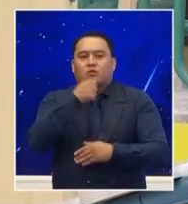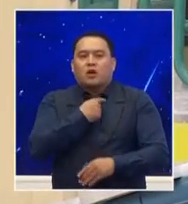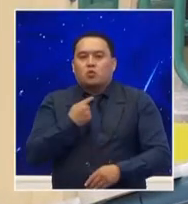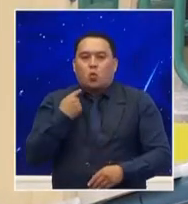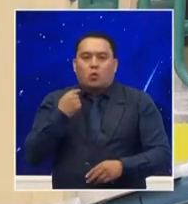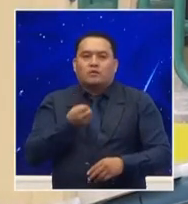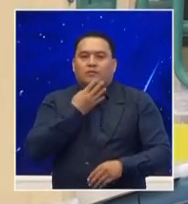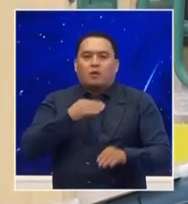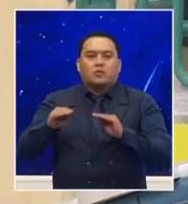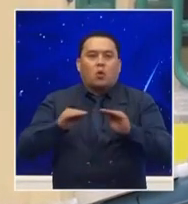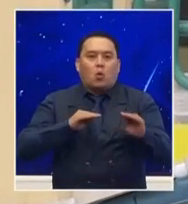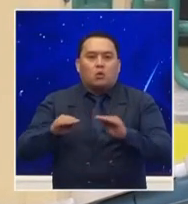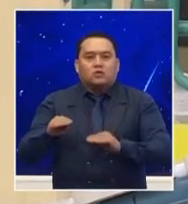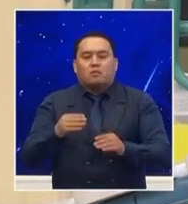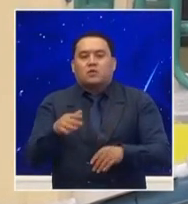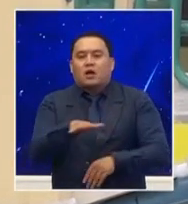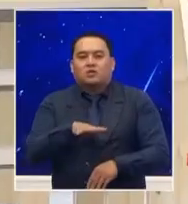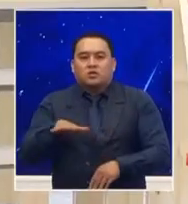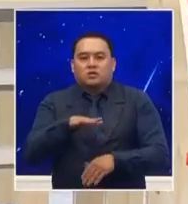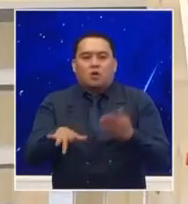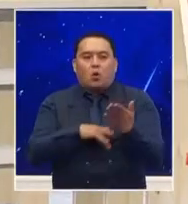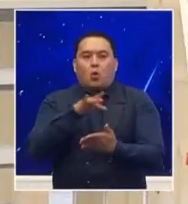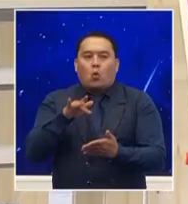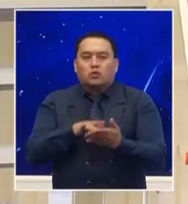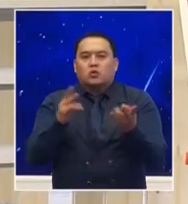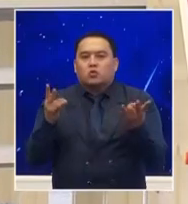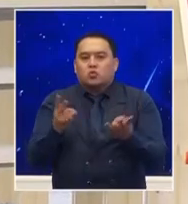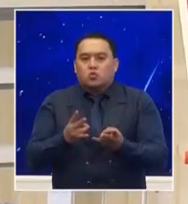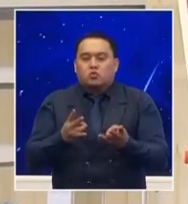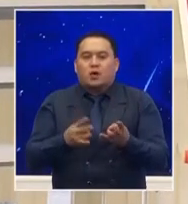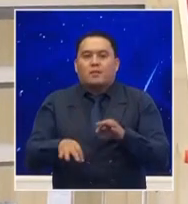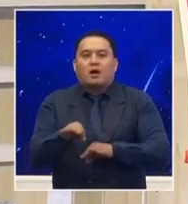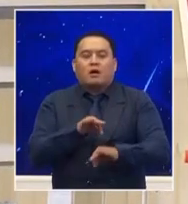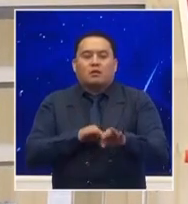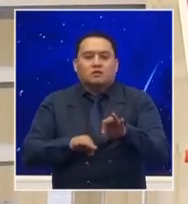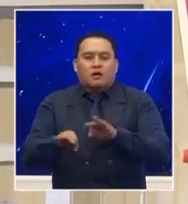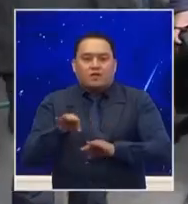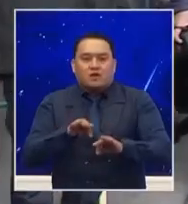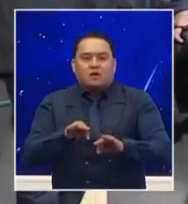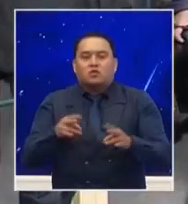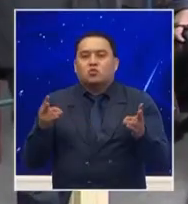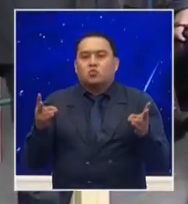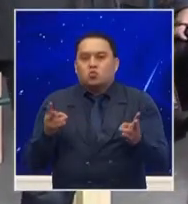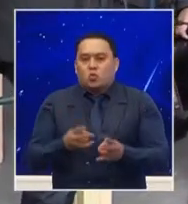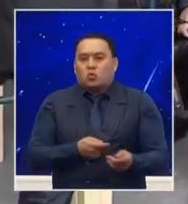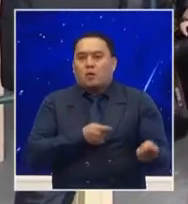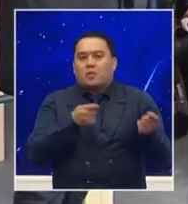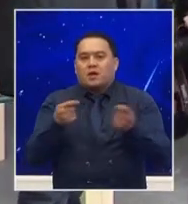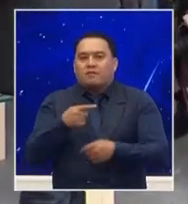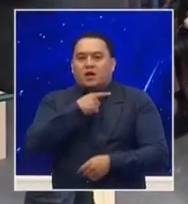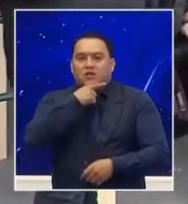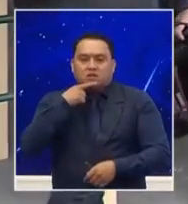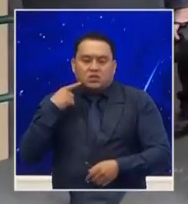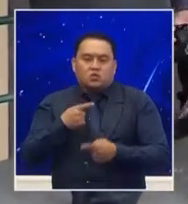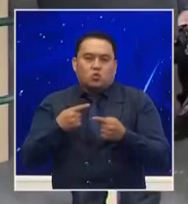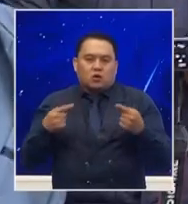начали благоустраивать все детские площадки города. Однако нужные малые архитектурные конструкции приходилось доставлять из России